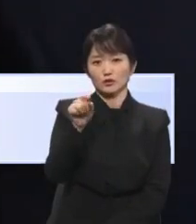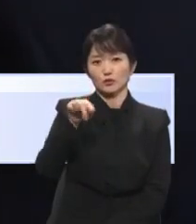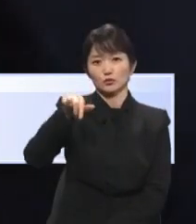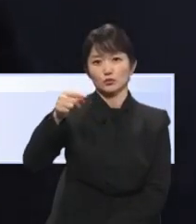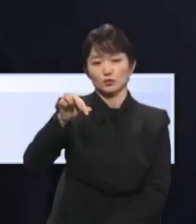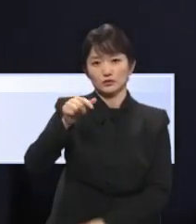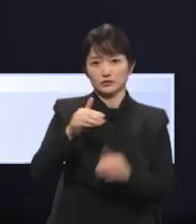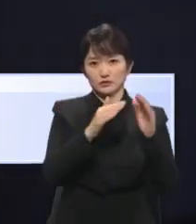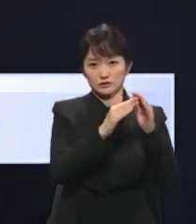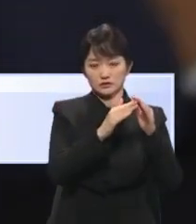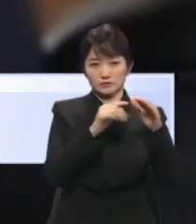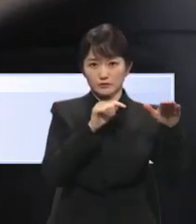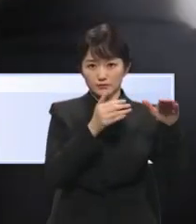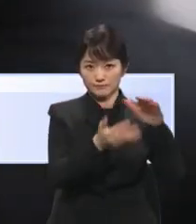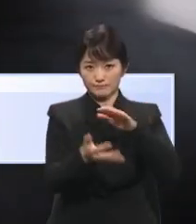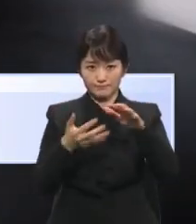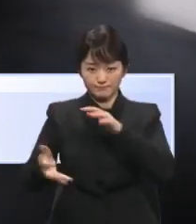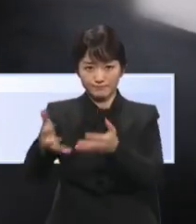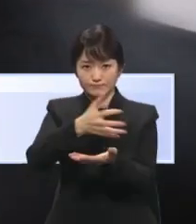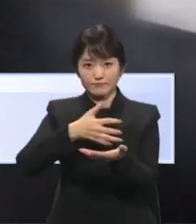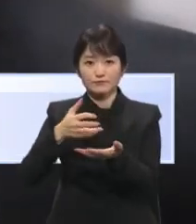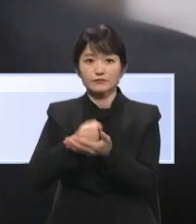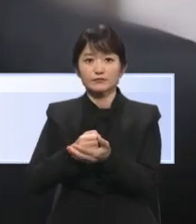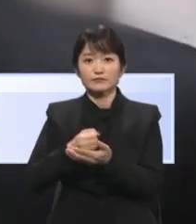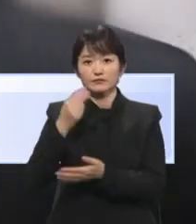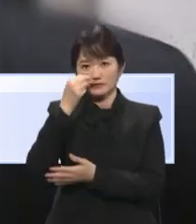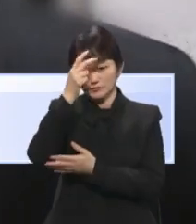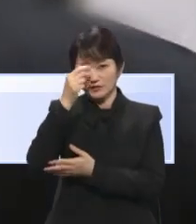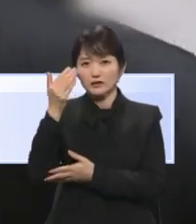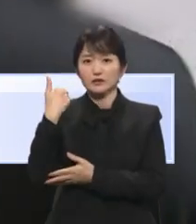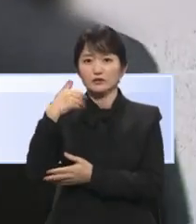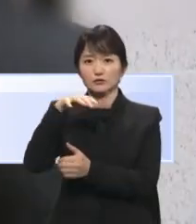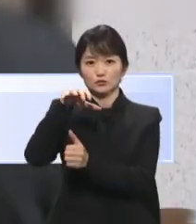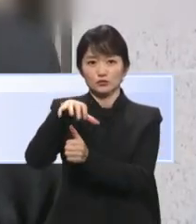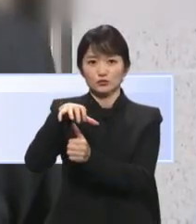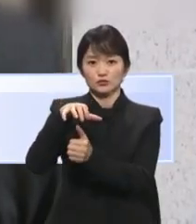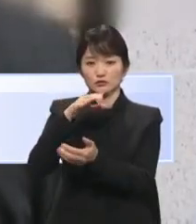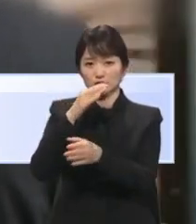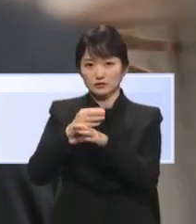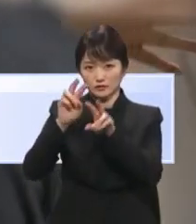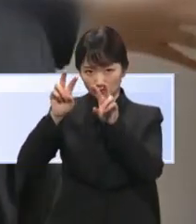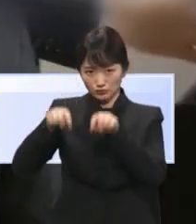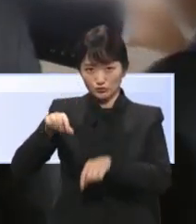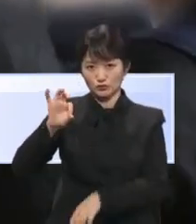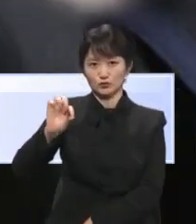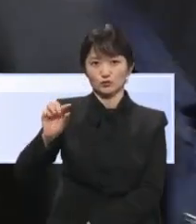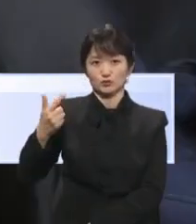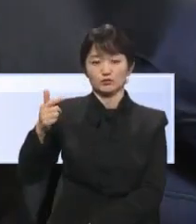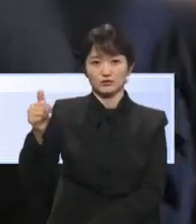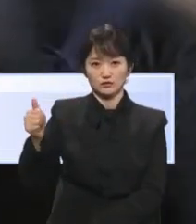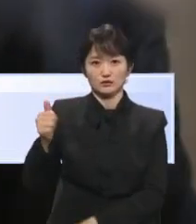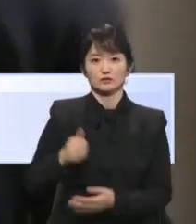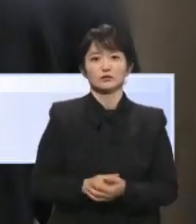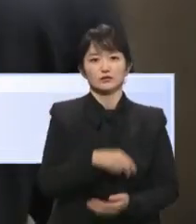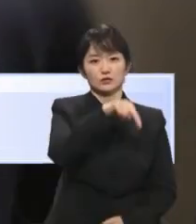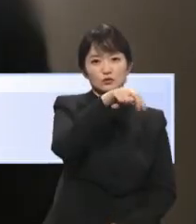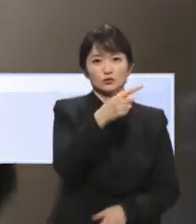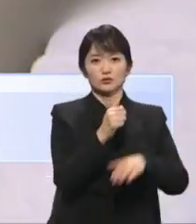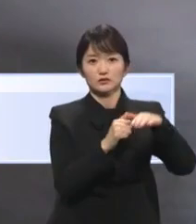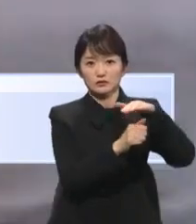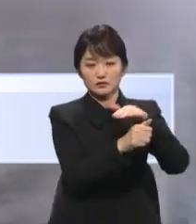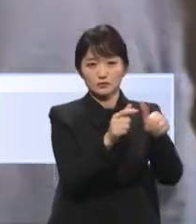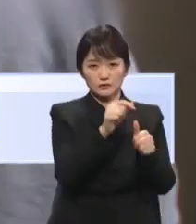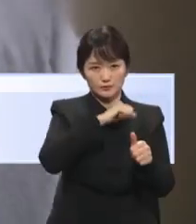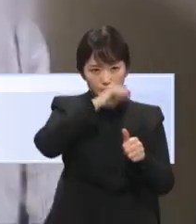압수수색했습니다 검찰은 앞서 구속된 무소속 윤관석 의원이 2021년 4월 송영길 전 대표의 당선을 위해 민주당